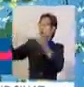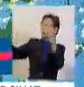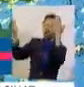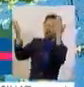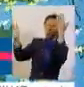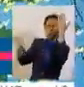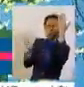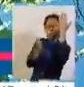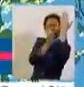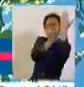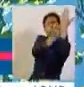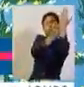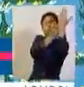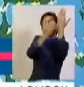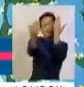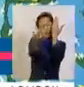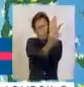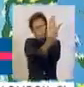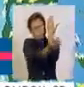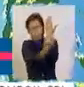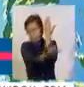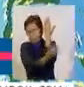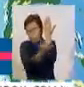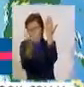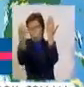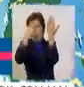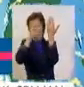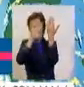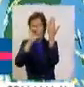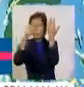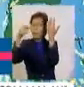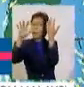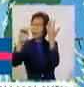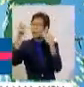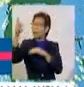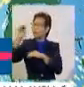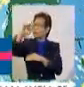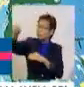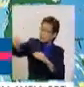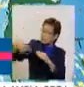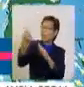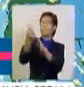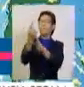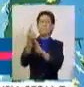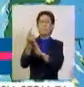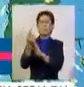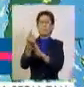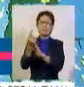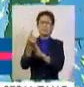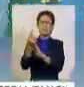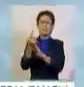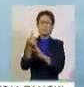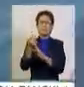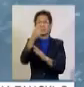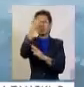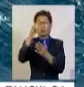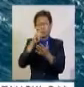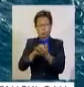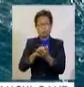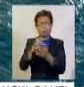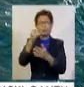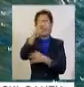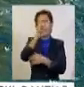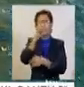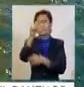negara kita dengan kelajuan yang kuat sekitar 40 ke 50 km sejam pada latitud yang lebih tinggi. Sehubungan dengan itu,